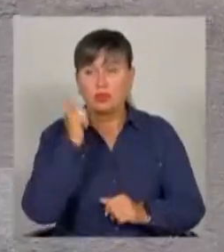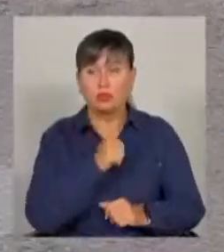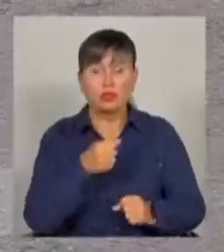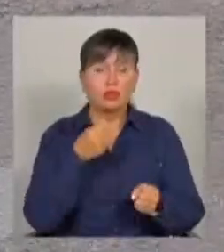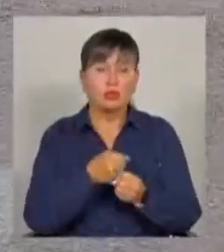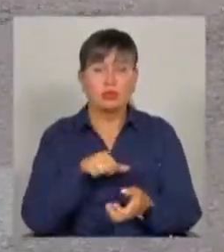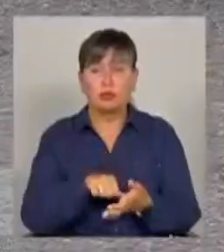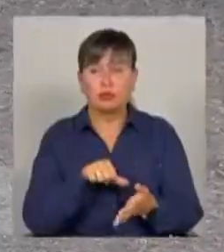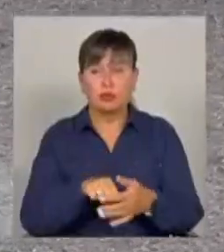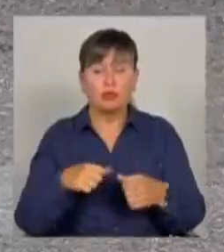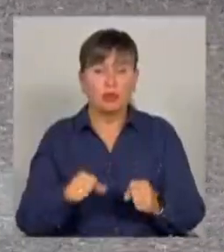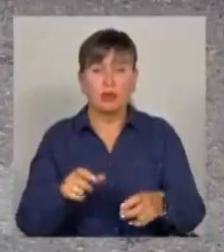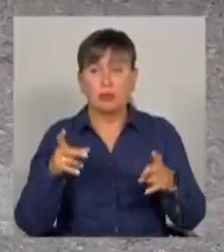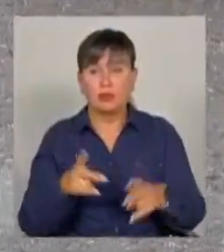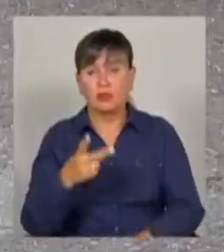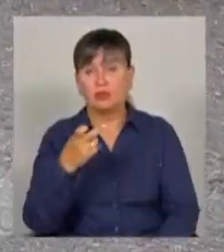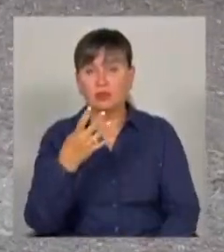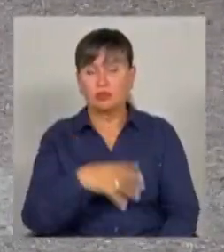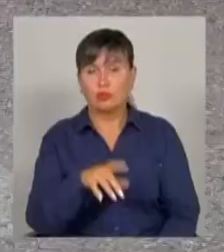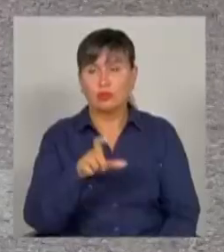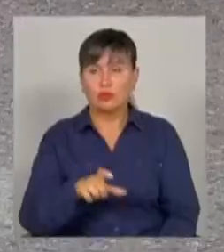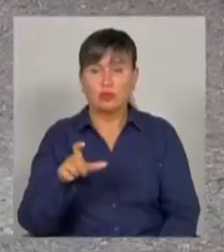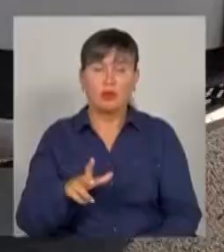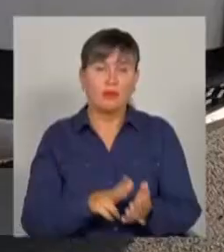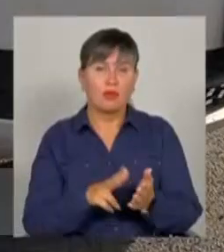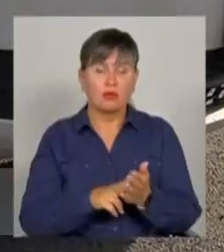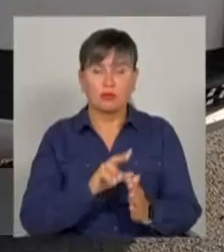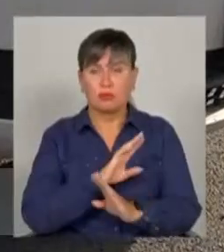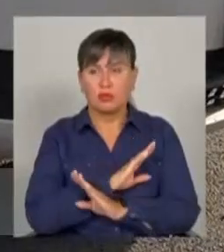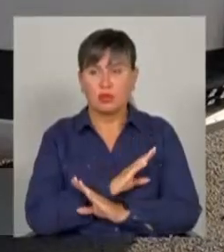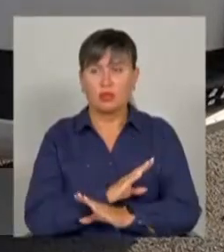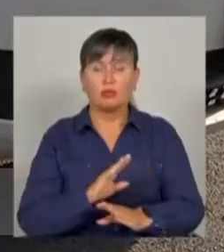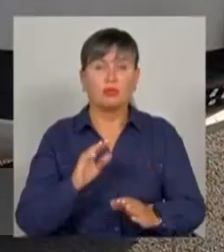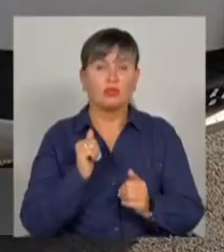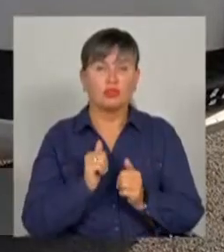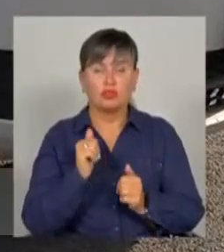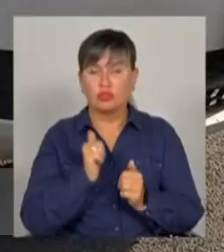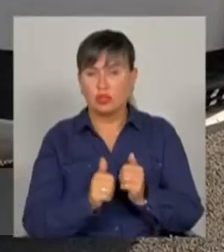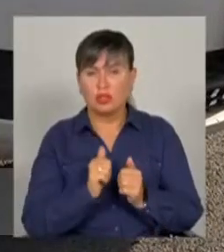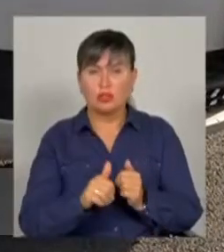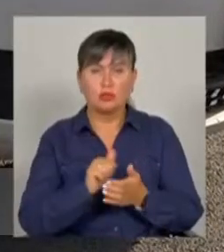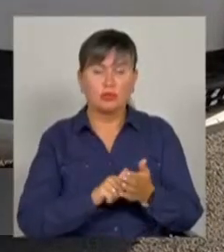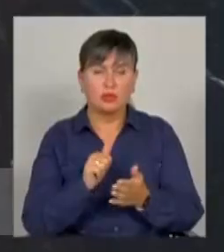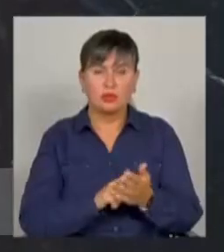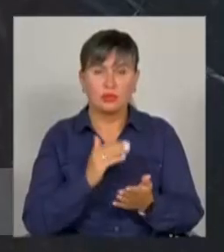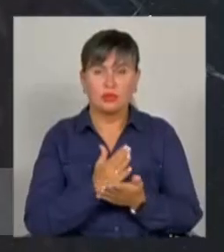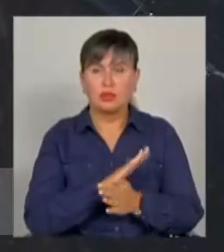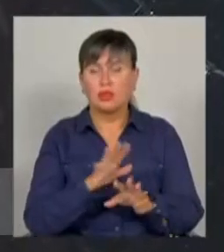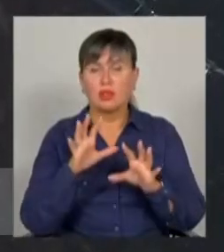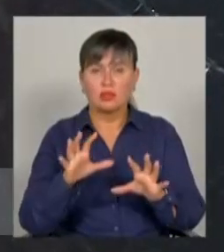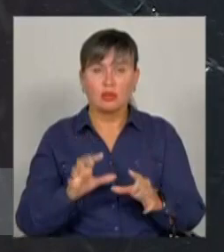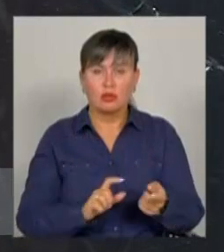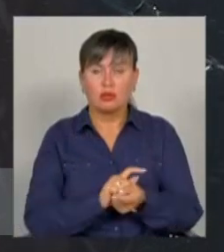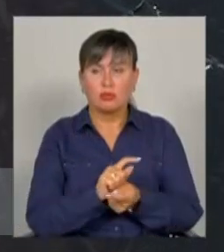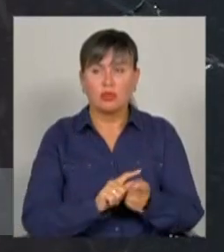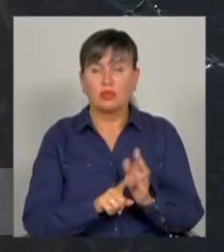с участием мопедов пострадали 240 человек. 8 из них погибли. Частой причиной печальной статистики являются незаконные